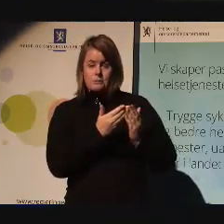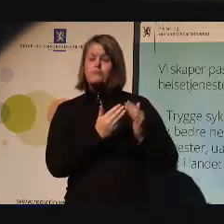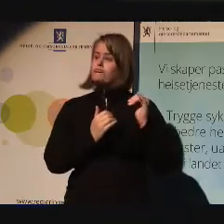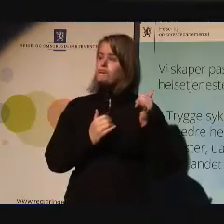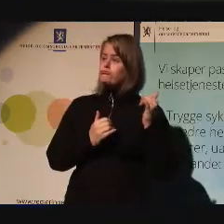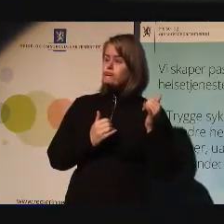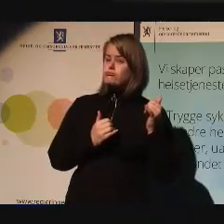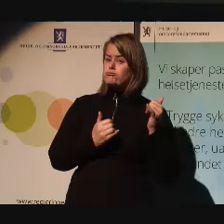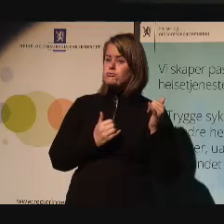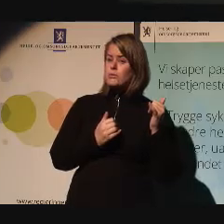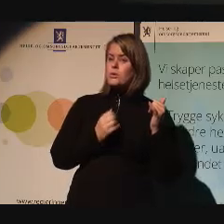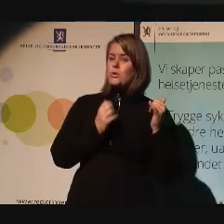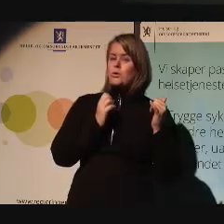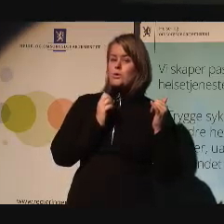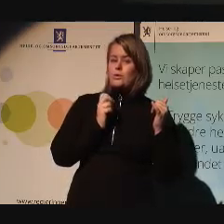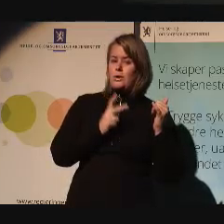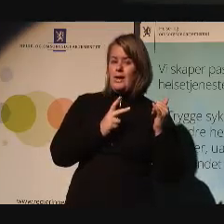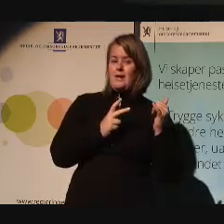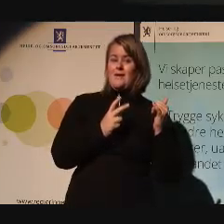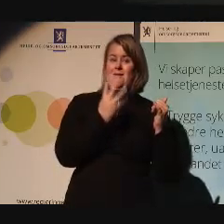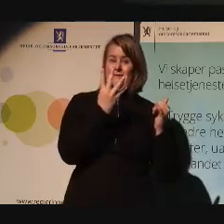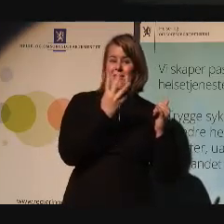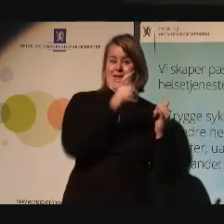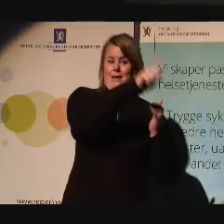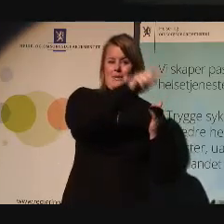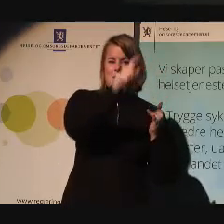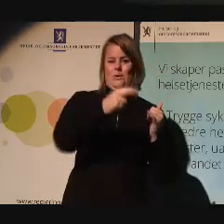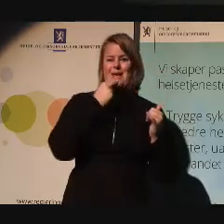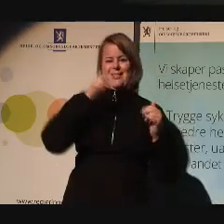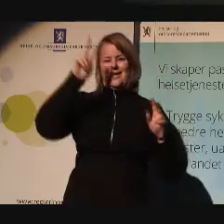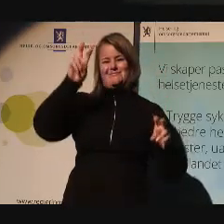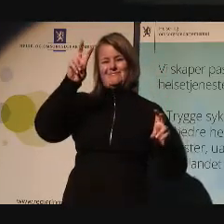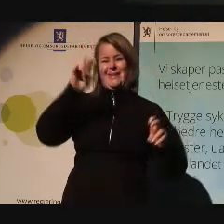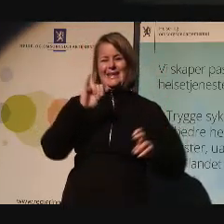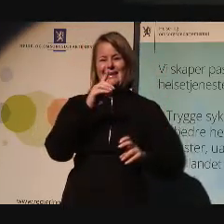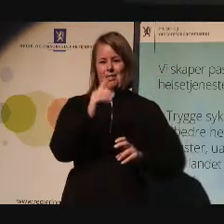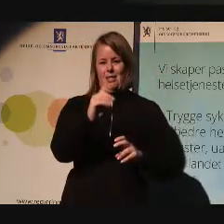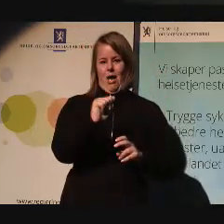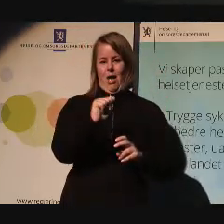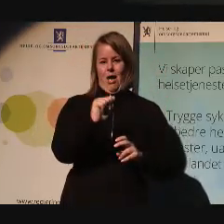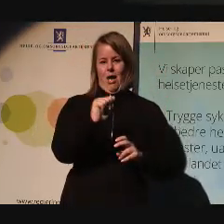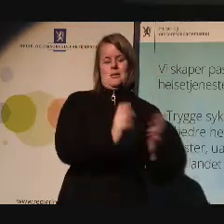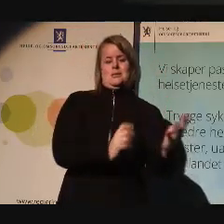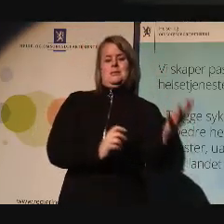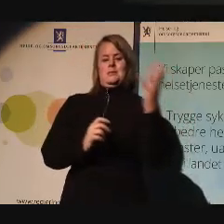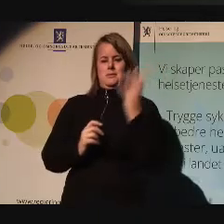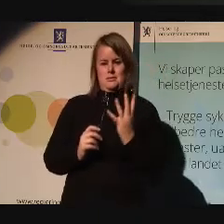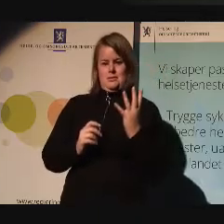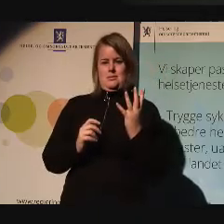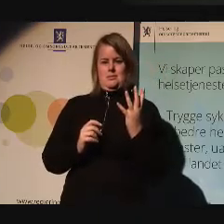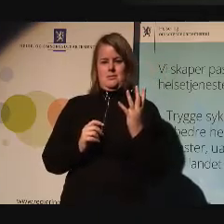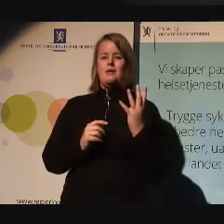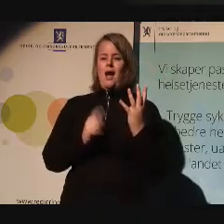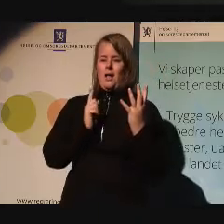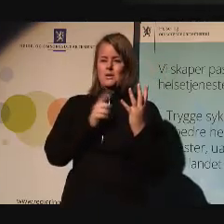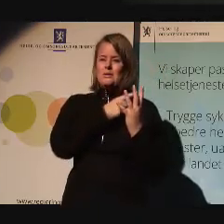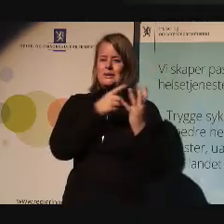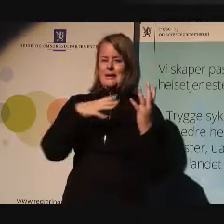Vi kan gi deg 4 Ida'er, så kan du spørre de hva de tenker. Så kom de med 4 Ida'er, jenter som hadde opplevd